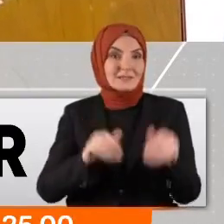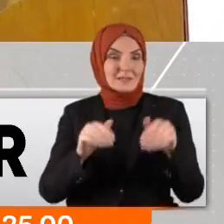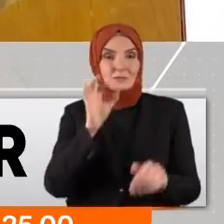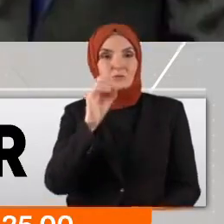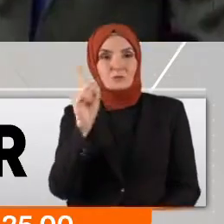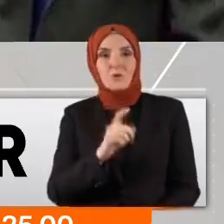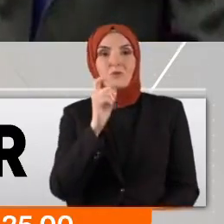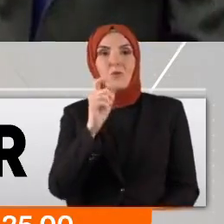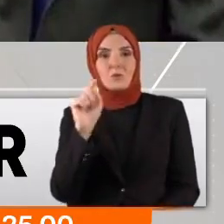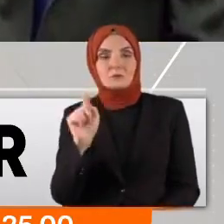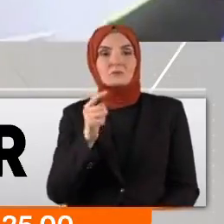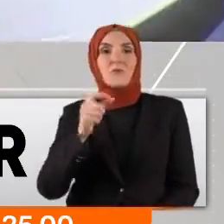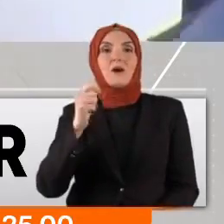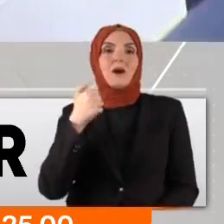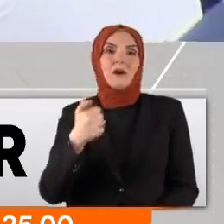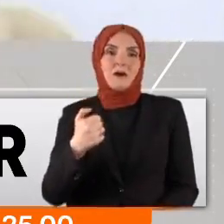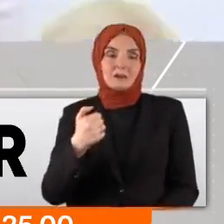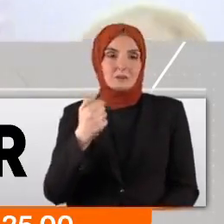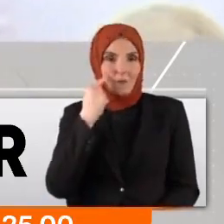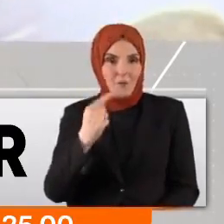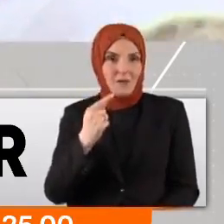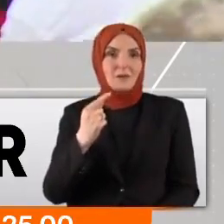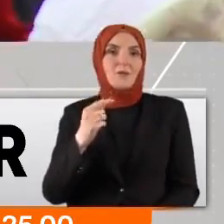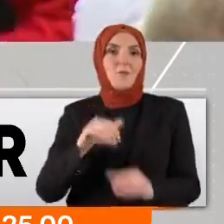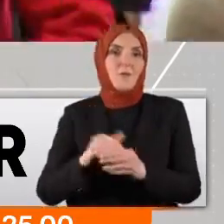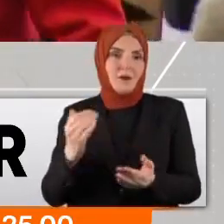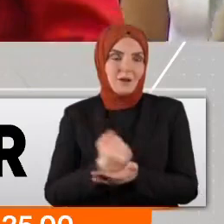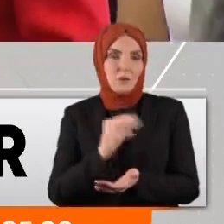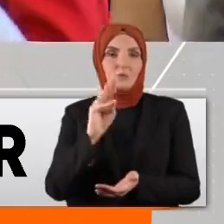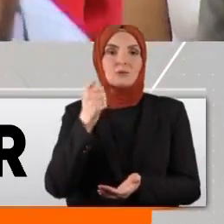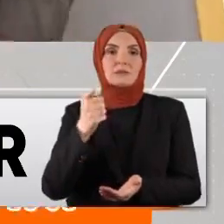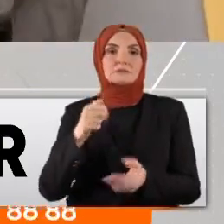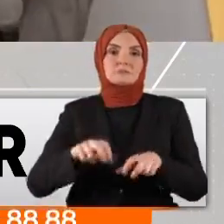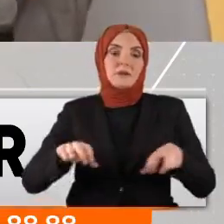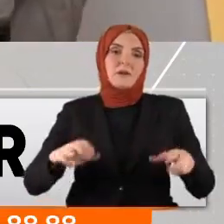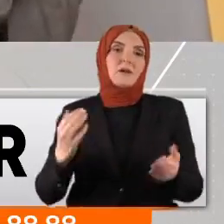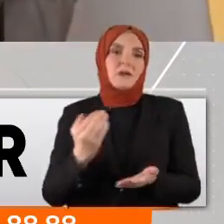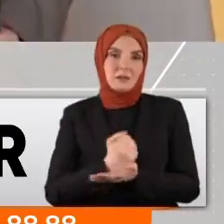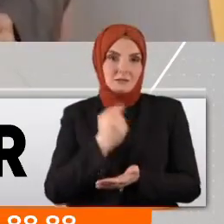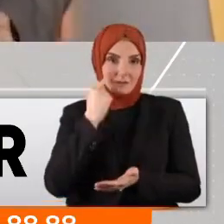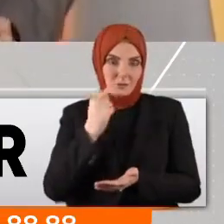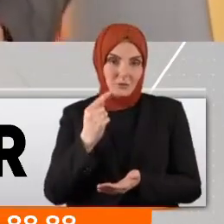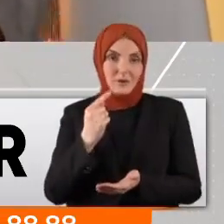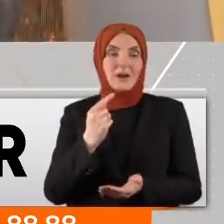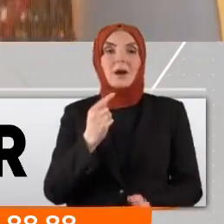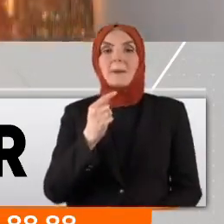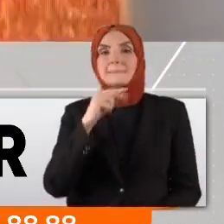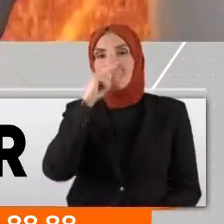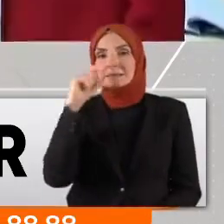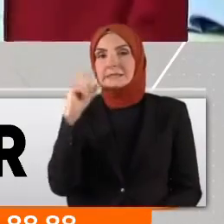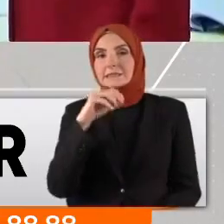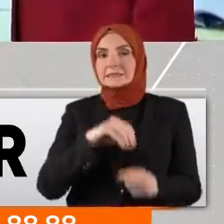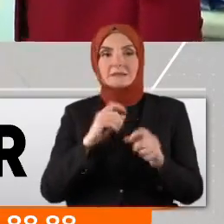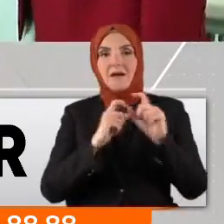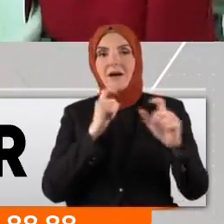37 sandalye kazanan İyi Parti, 2023 Mart ayı anketlerine göre %10.1 oranında kalıyor. Yani mevcut vekil